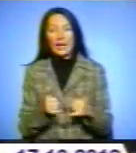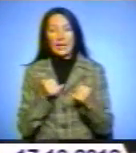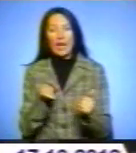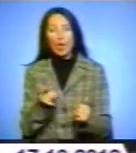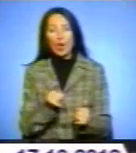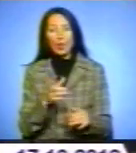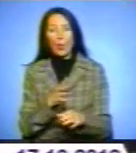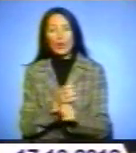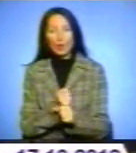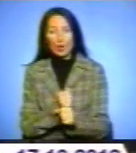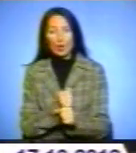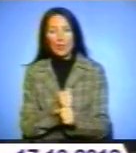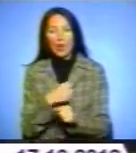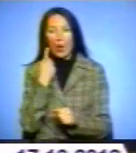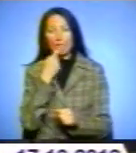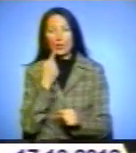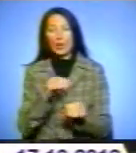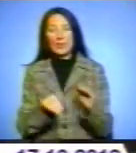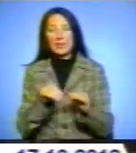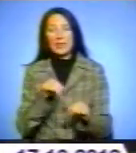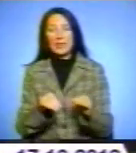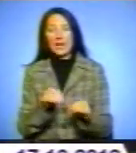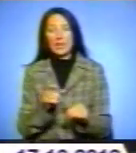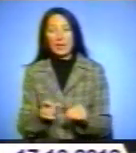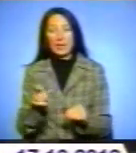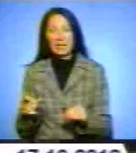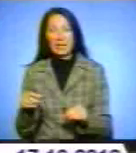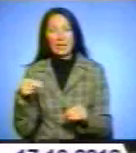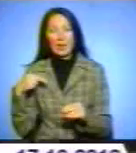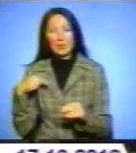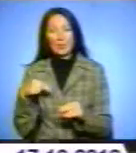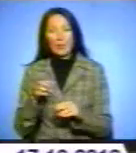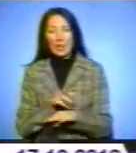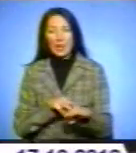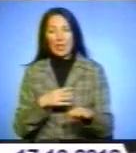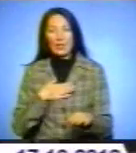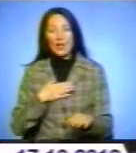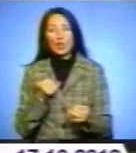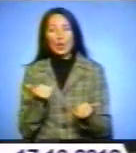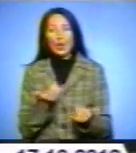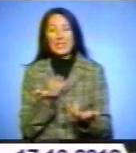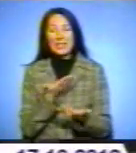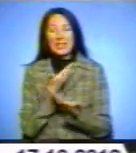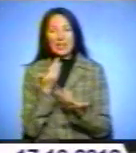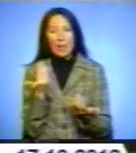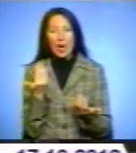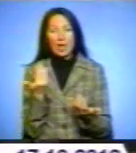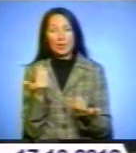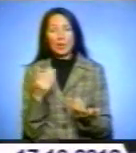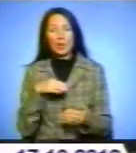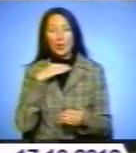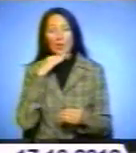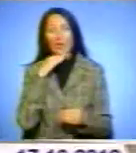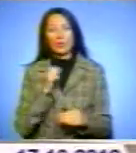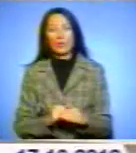щоб скорочувати особовий склад, у нас сьогодні ще нема достатніх